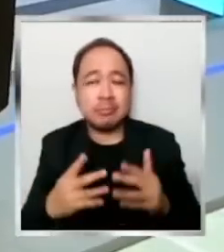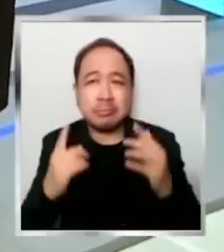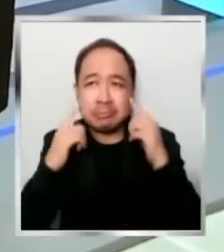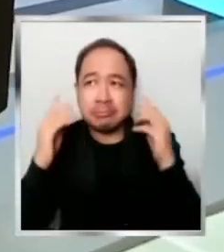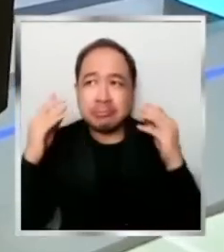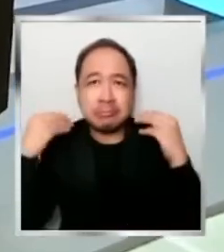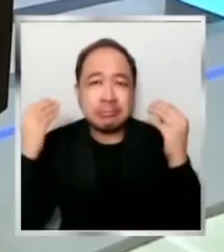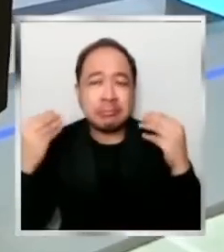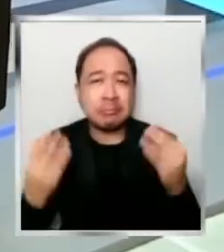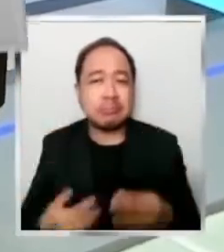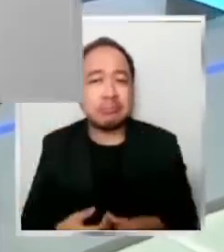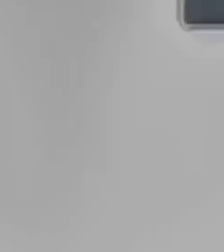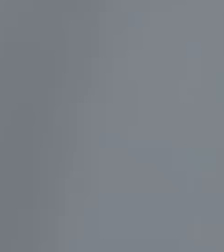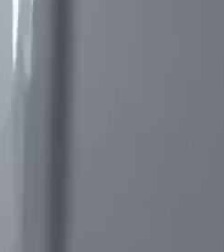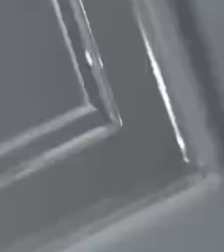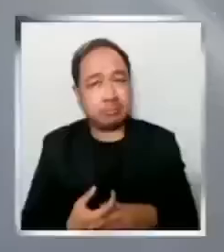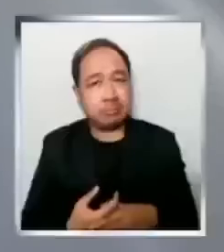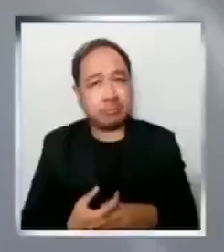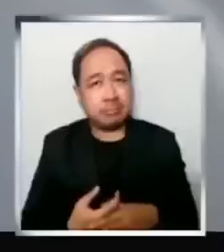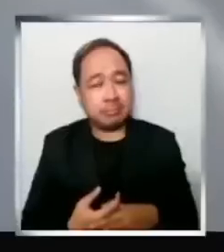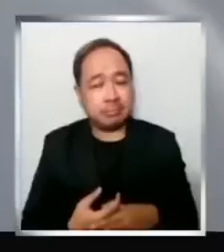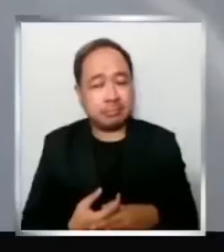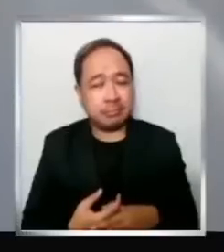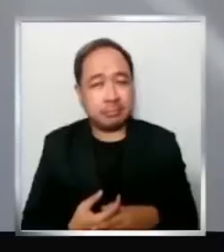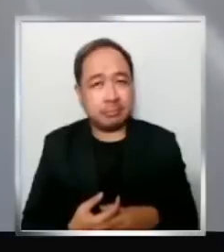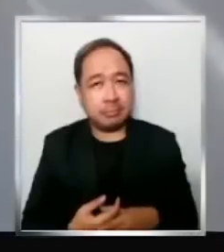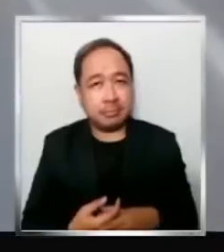niya ni Marisol Abdurama.